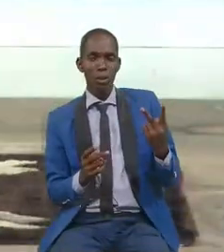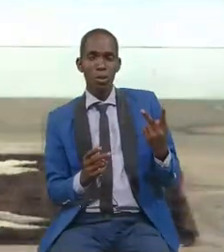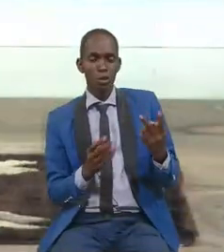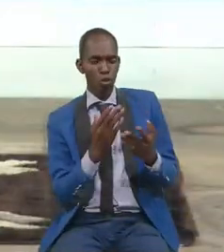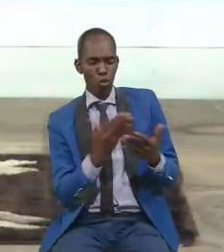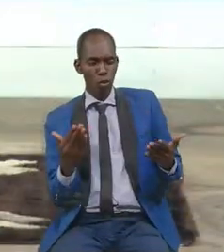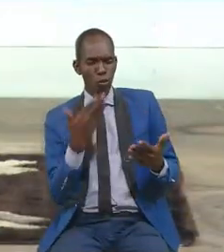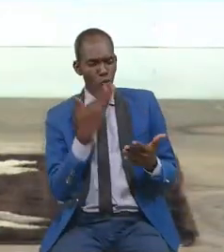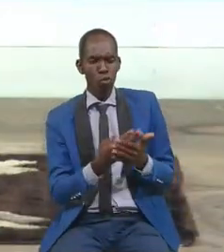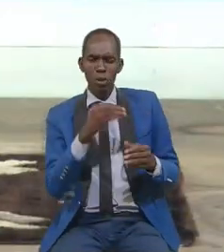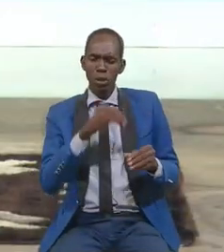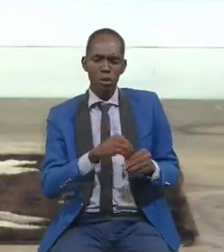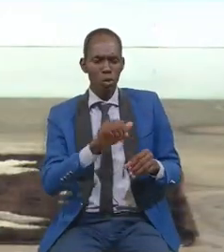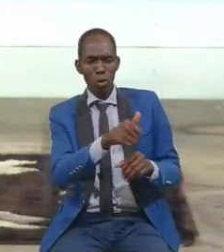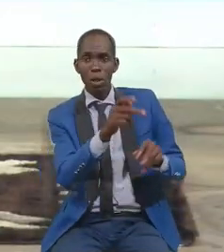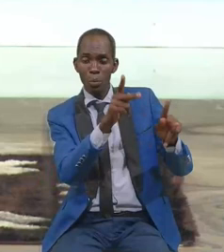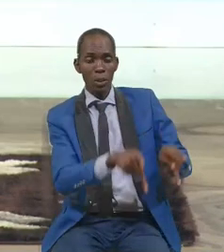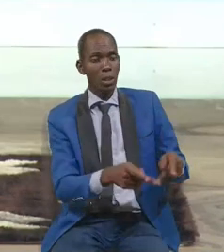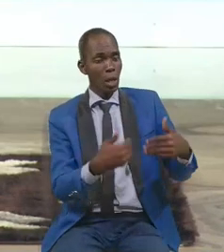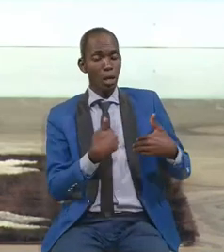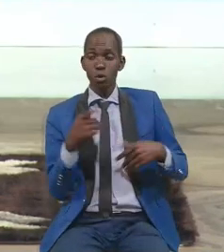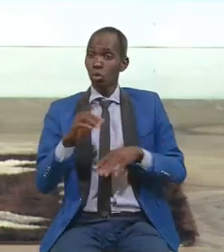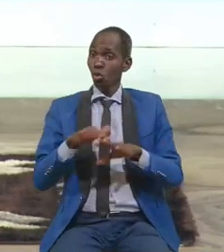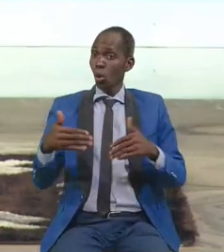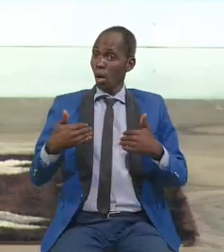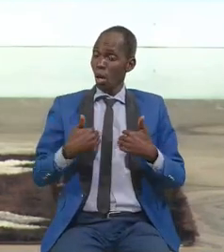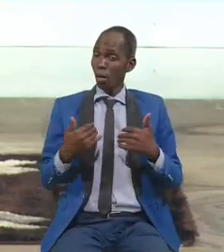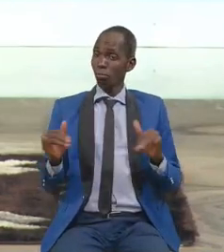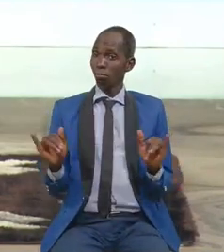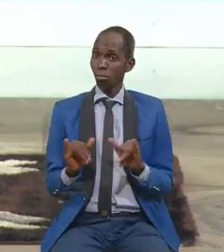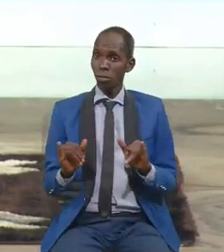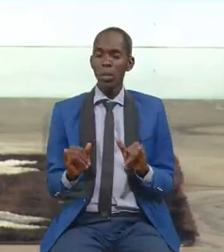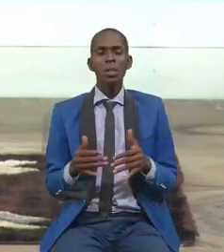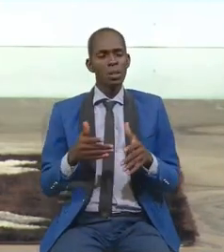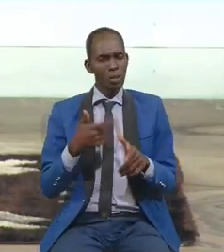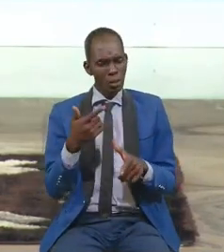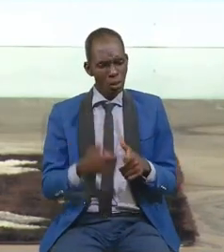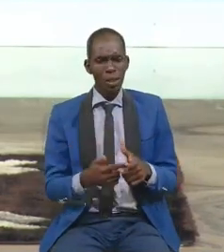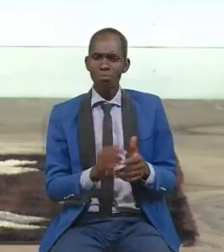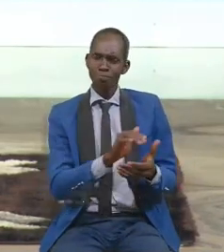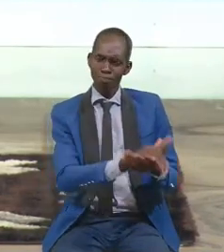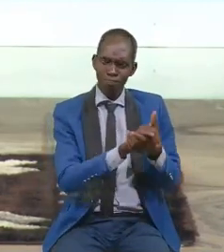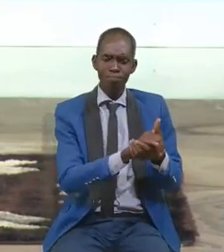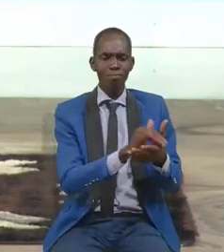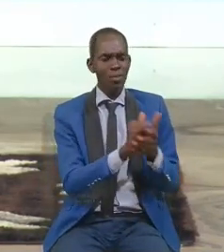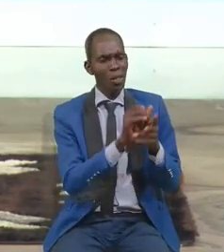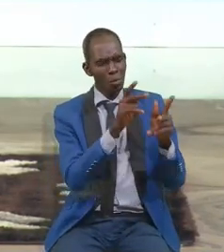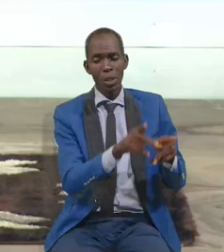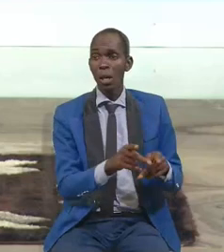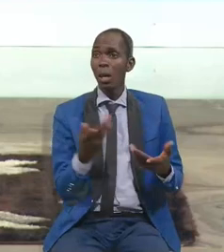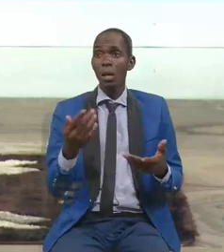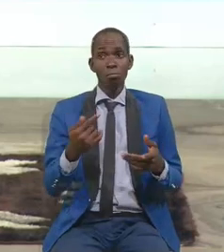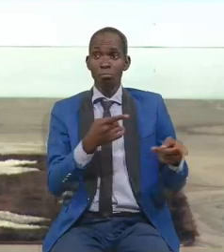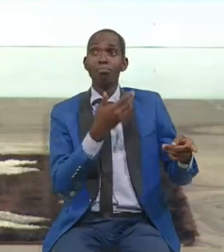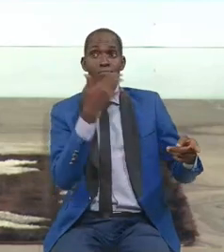la vie de l'autre, ce qu'il a que toi tu n'as pas comme ça. Que ton commentaire montre que tu préfères l'autre là, tu aimes